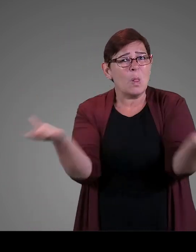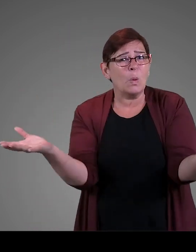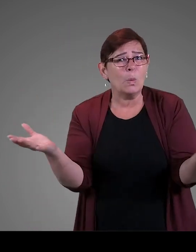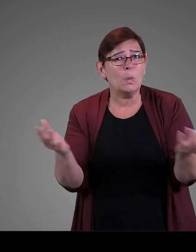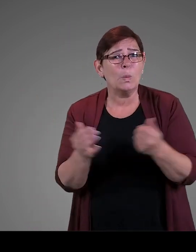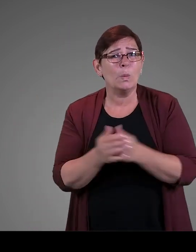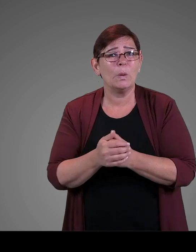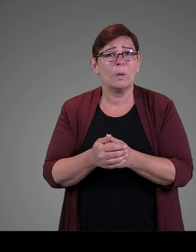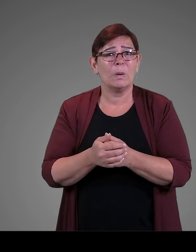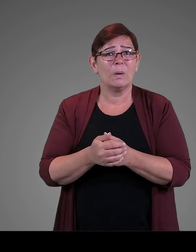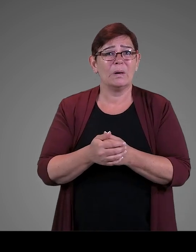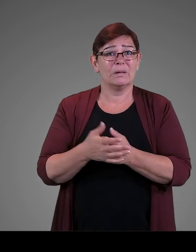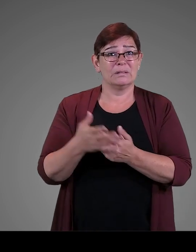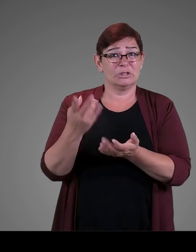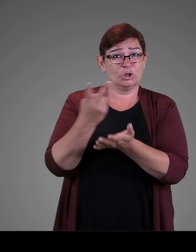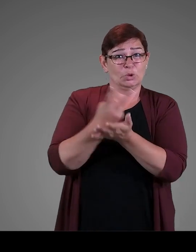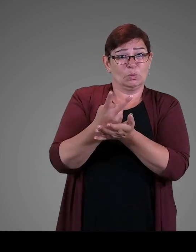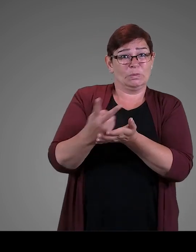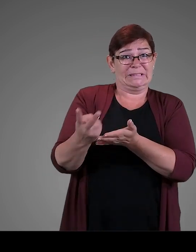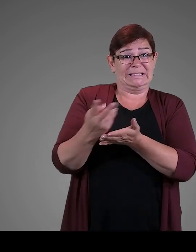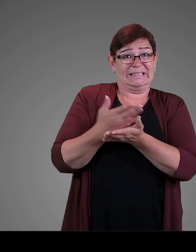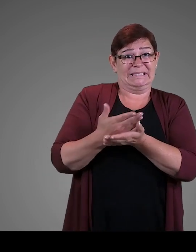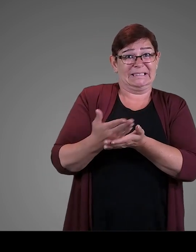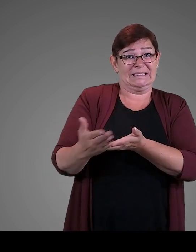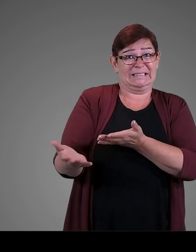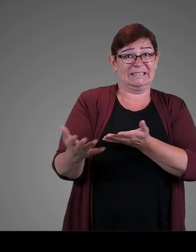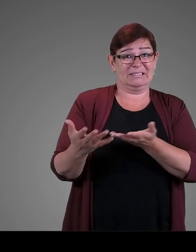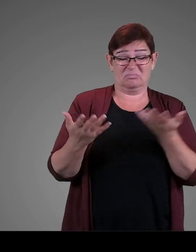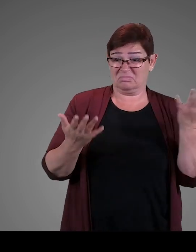tout de suite, dans 2 semaines, on ne va pas réussir à faire un autre forum.